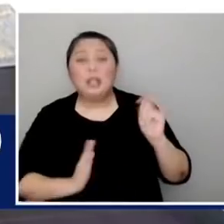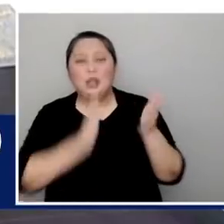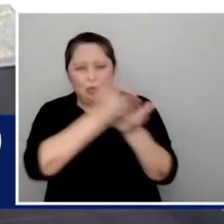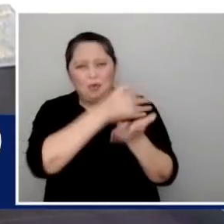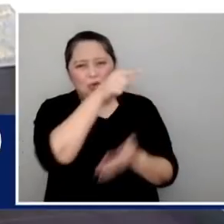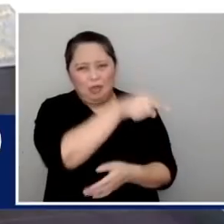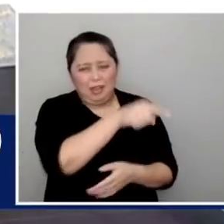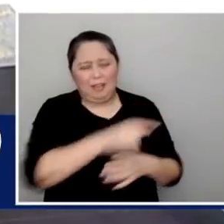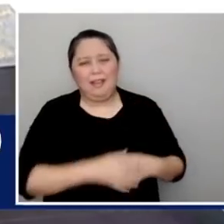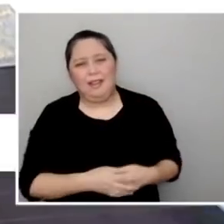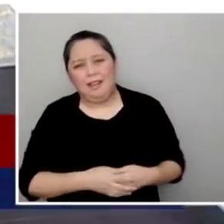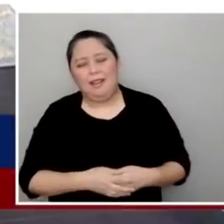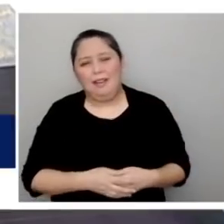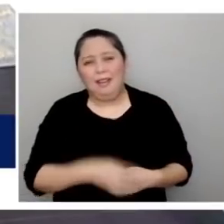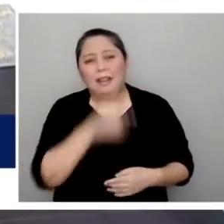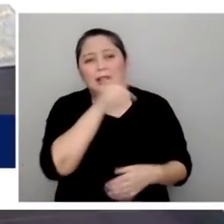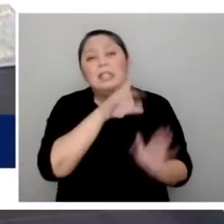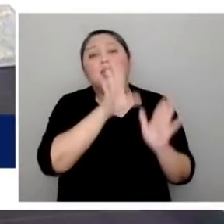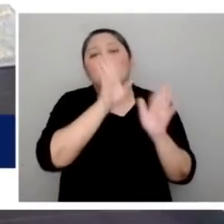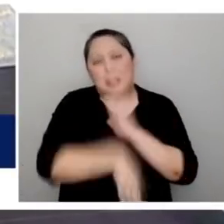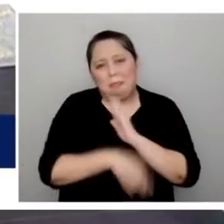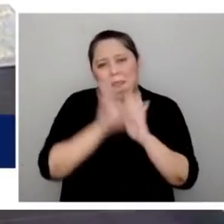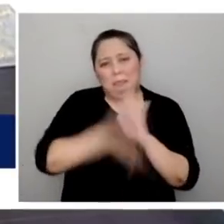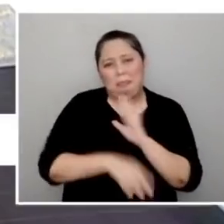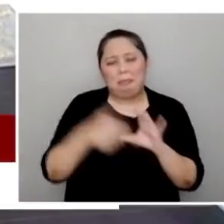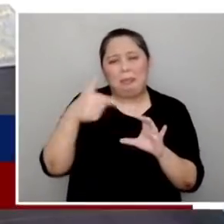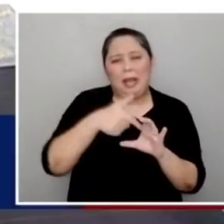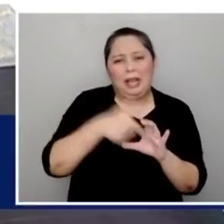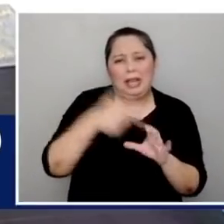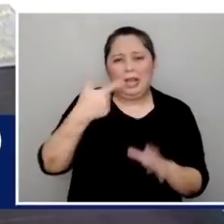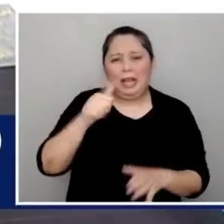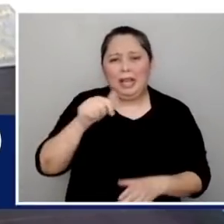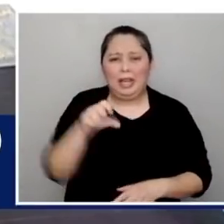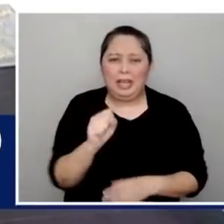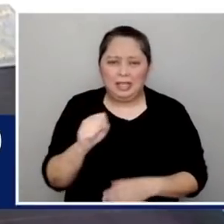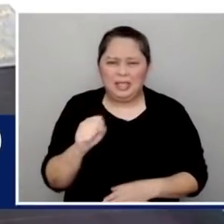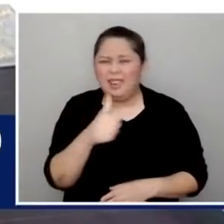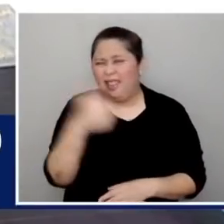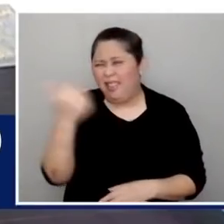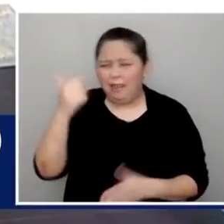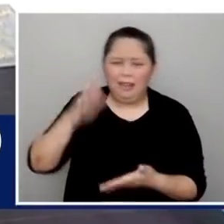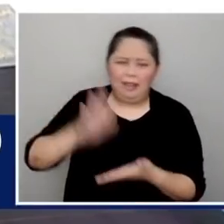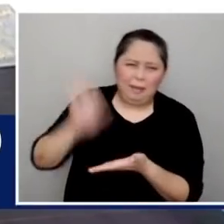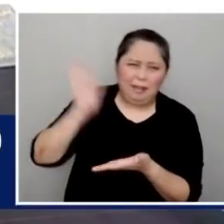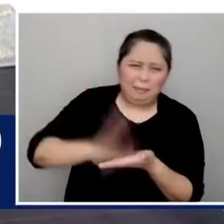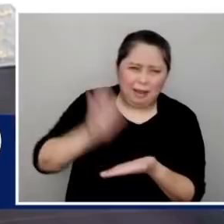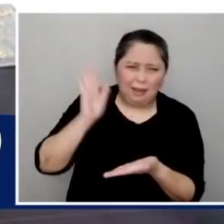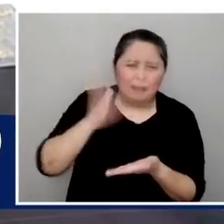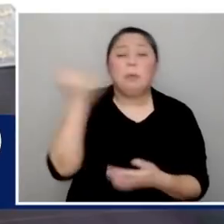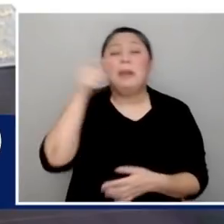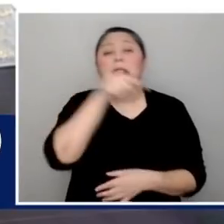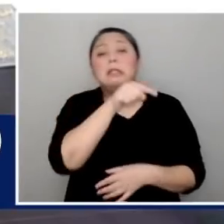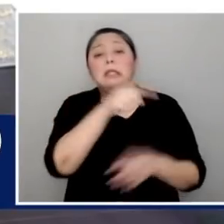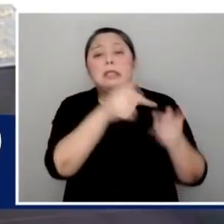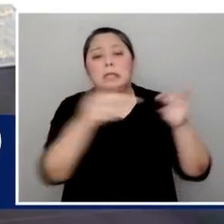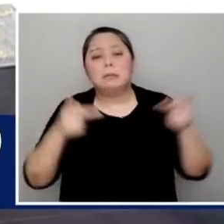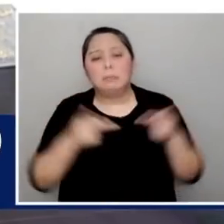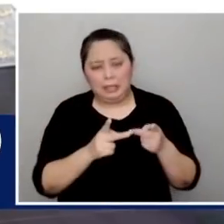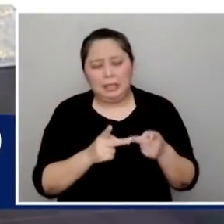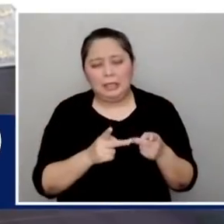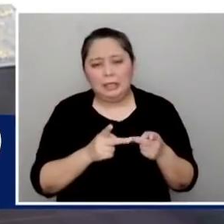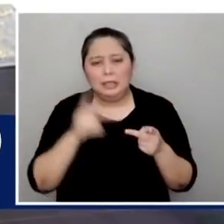po ang pinakamura na gasolina. Kaya sa iba, matataas. Kaya dito, dinadayo pa nga namin minsan